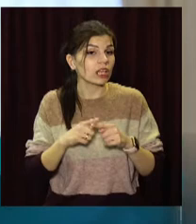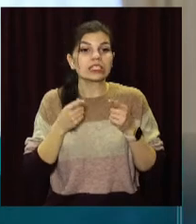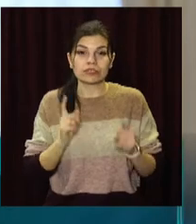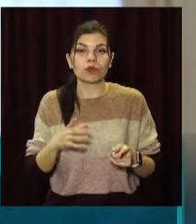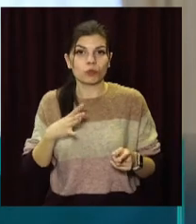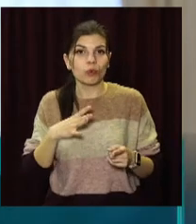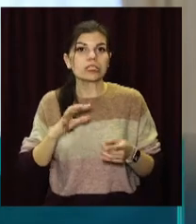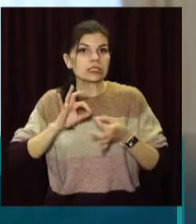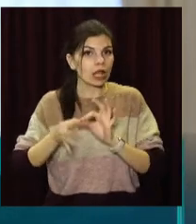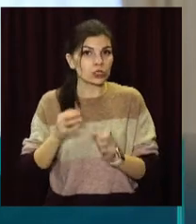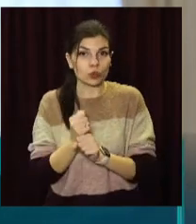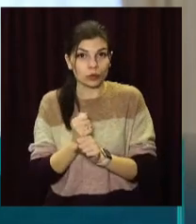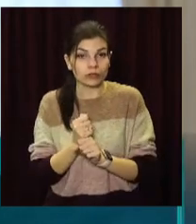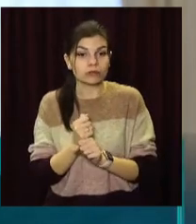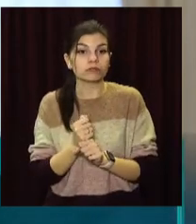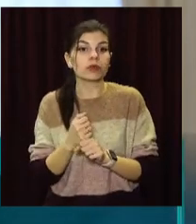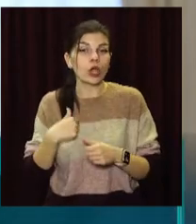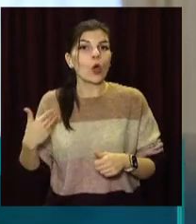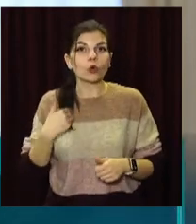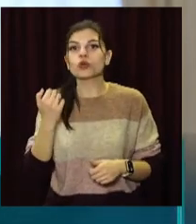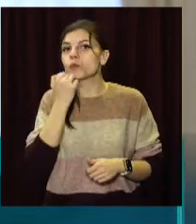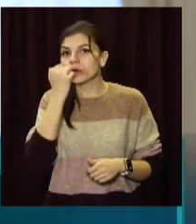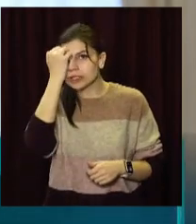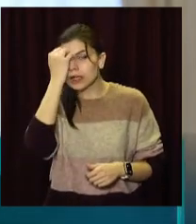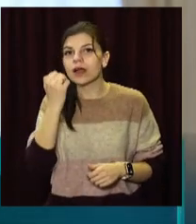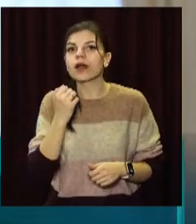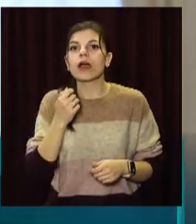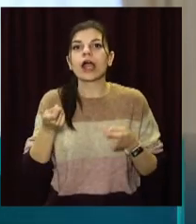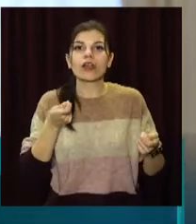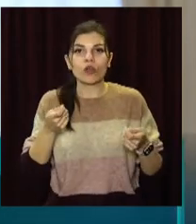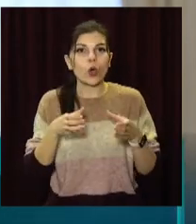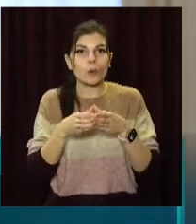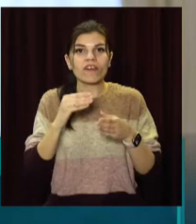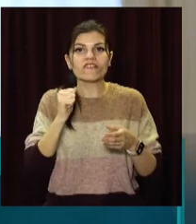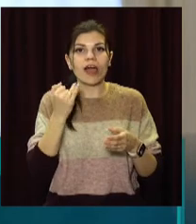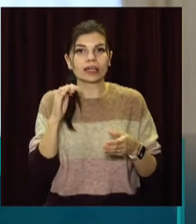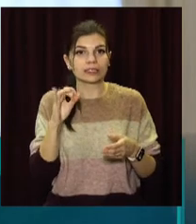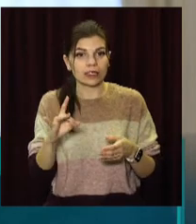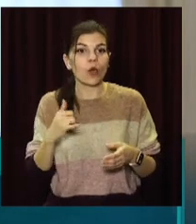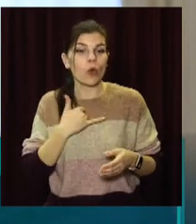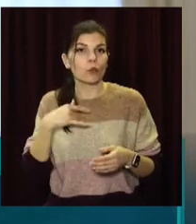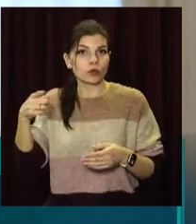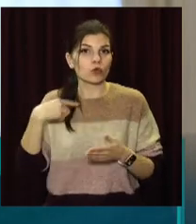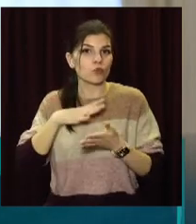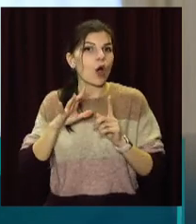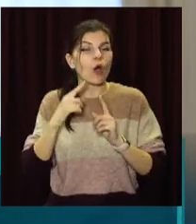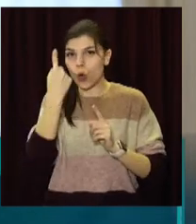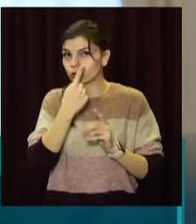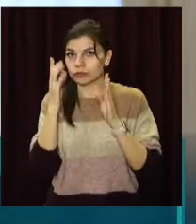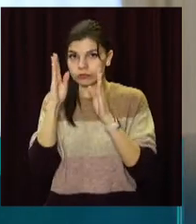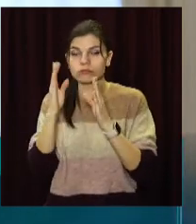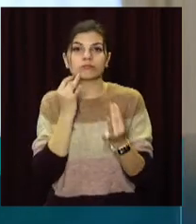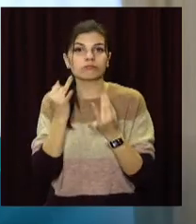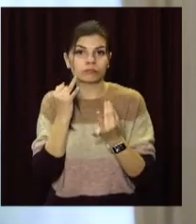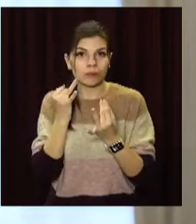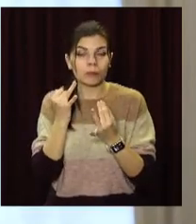було зробити, але я хочу подякувати завдяки керівнику компанії Pfizer. У мене з ним була особиста